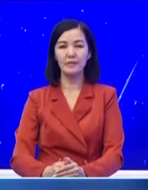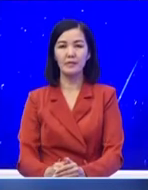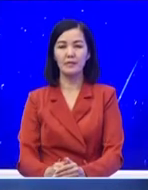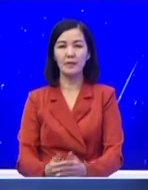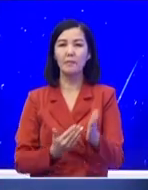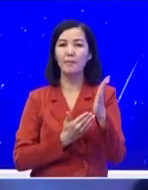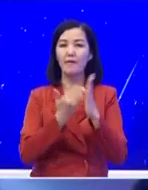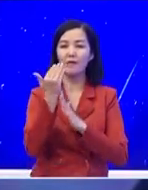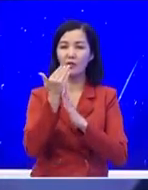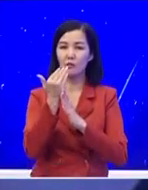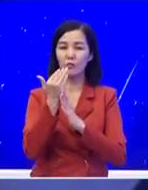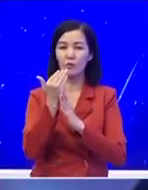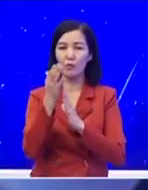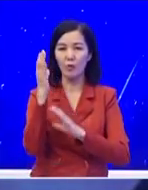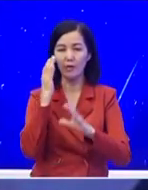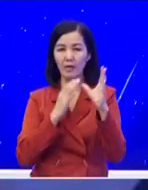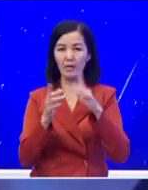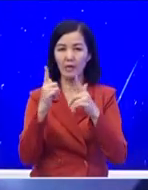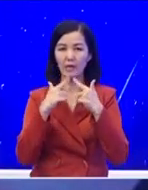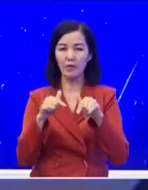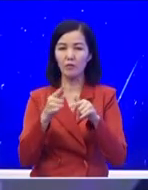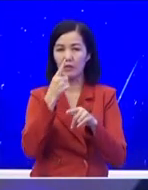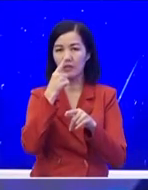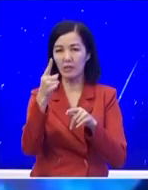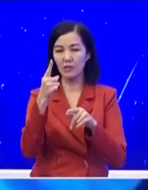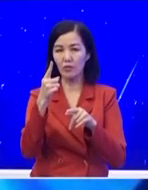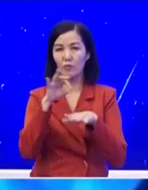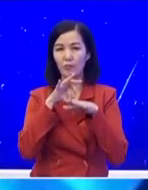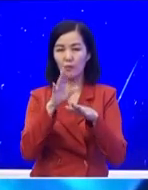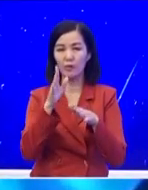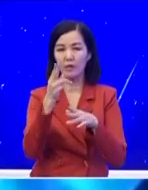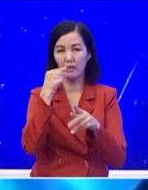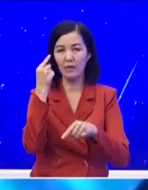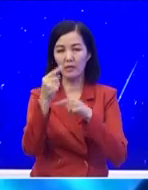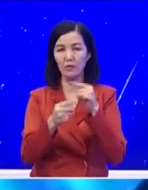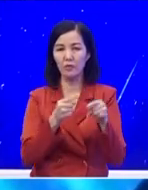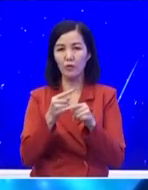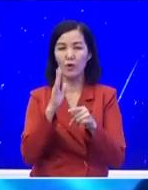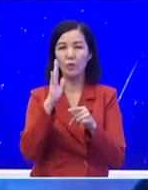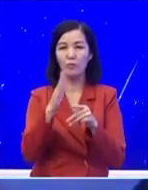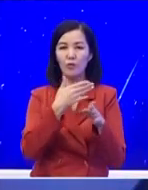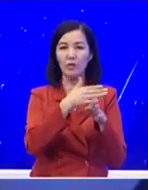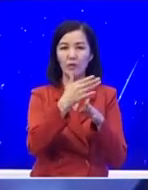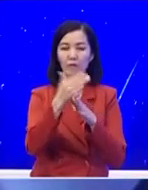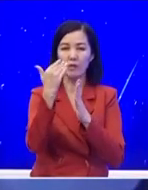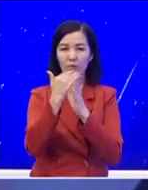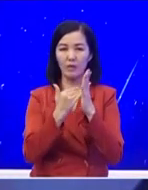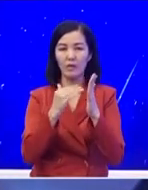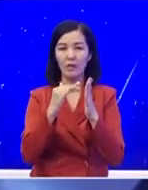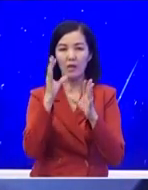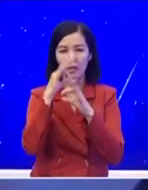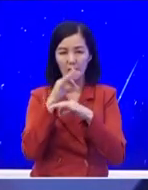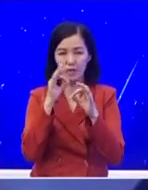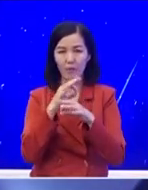По высшему образованию обучение будет организовано также в дистанционном формате. Традиционный формат будет по индивидуальному графику для